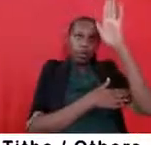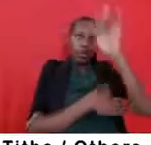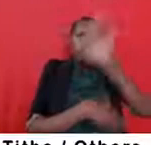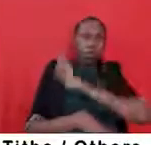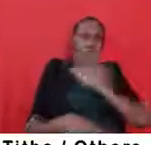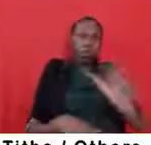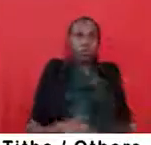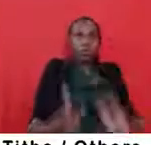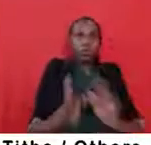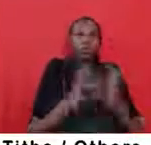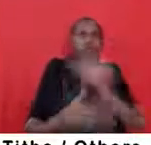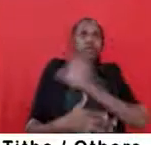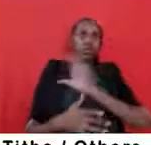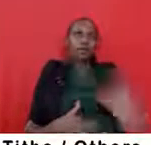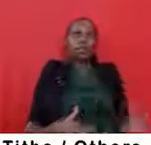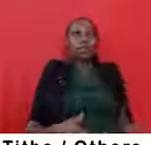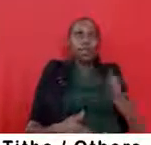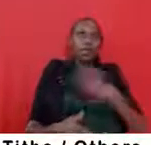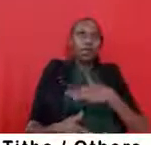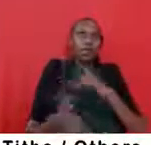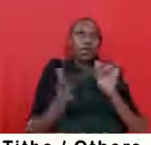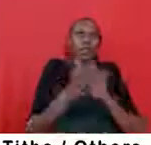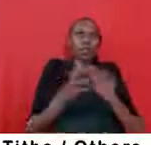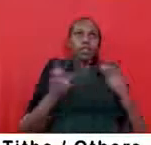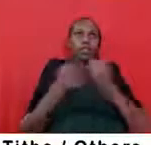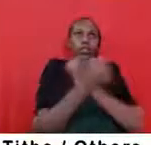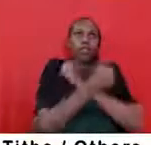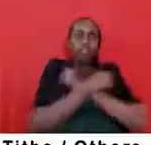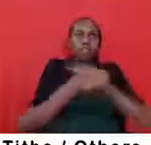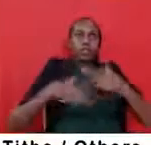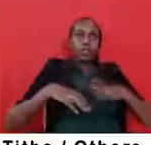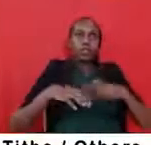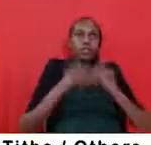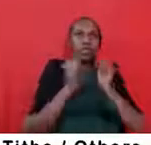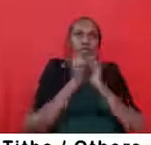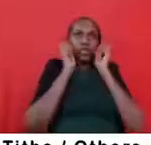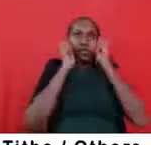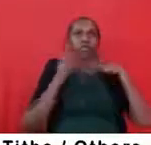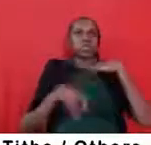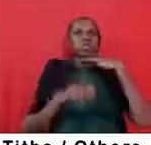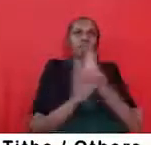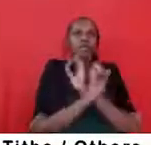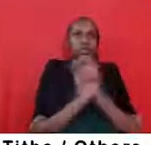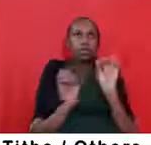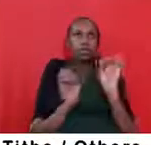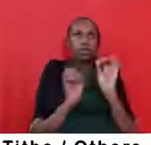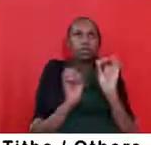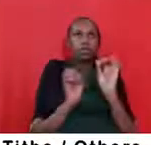Bwana wetu Yesu Kristo, asiyependa mwenye dhambi afe.